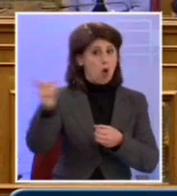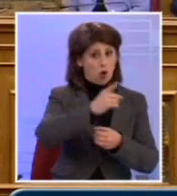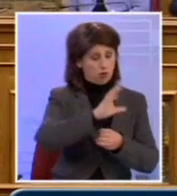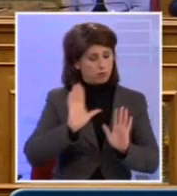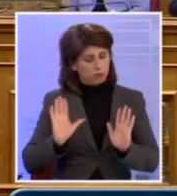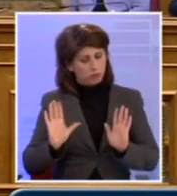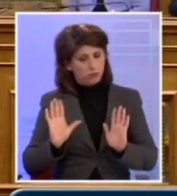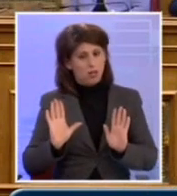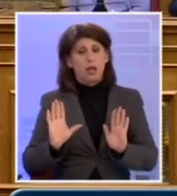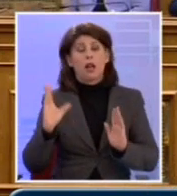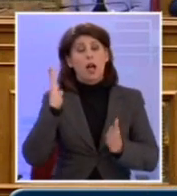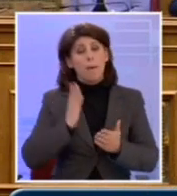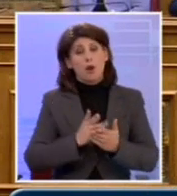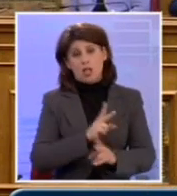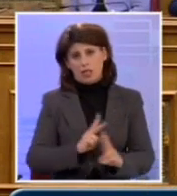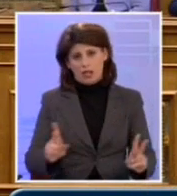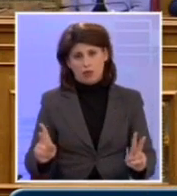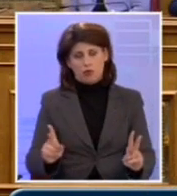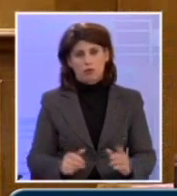είμαι απόλυτα καθαρός,